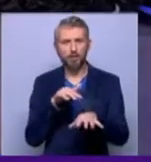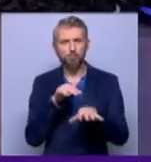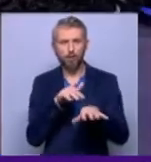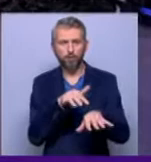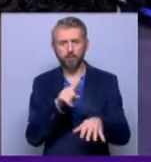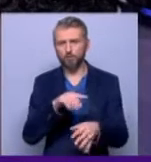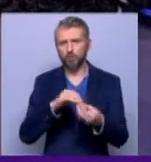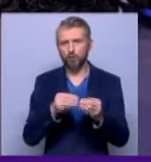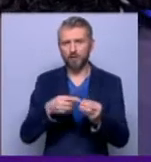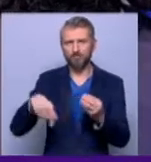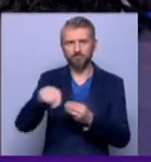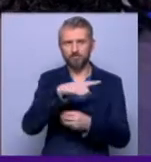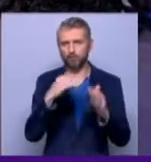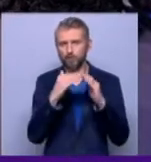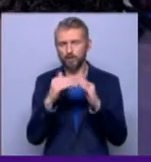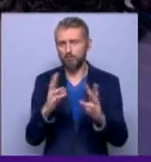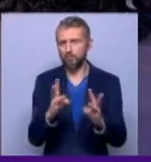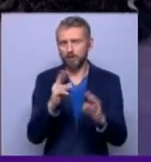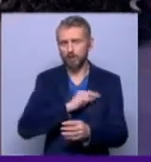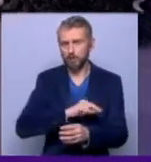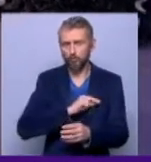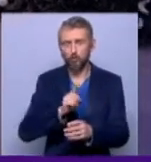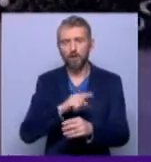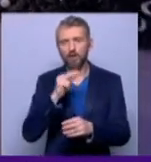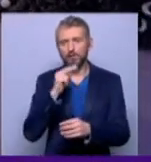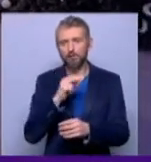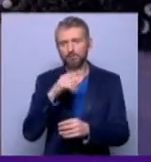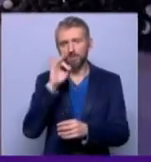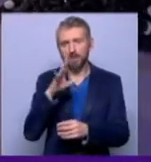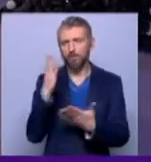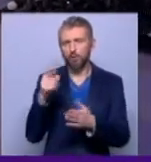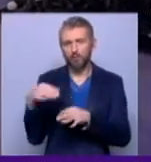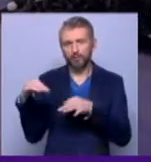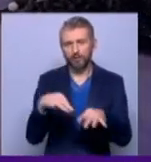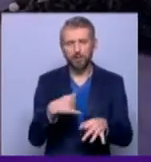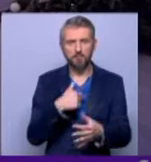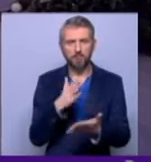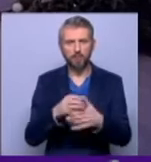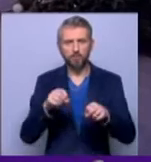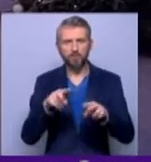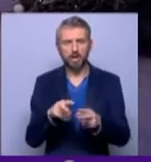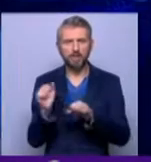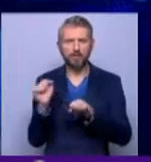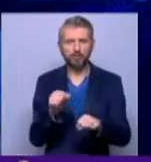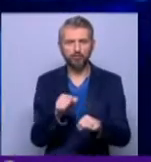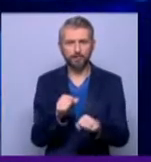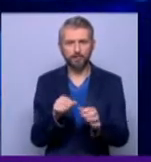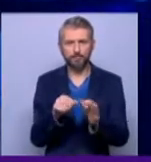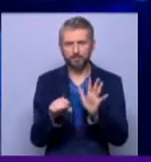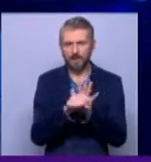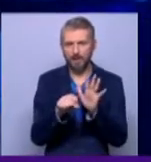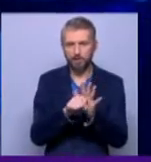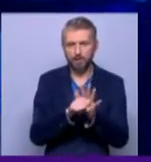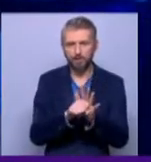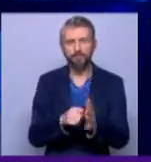гаразди навколишніх будинках, тут пожежники працюють, але слава Богу, що дісталися. А ми маємо спеціальні захищені лінії, нас, слава Богу, не торкається ця вся